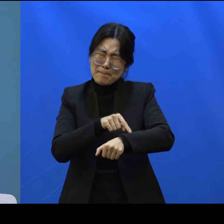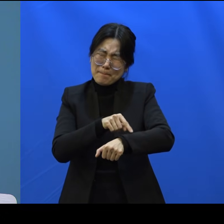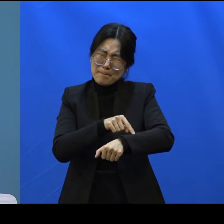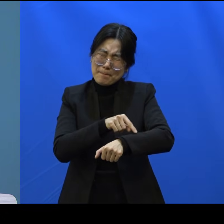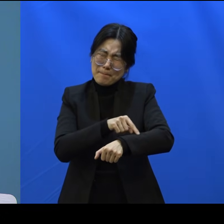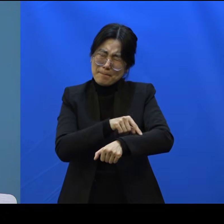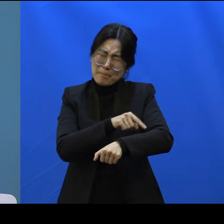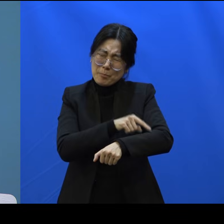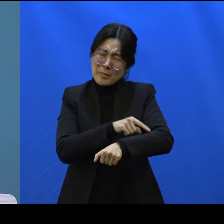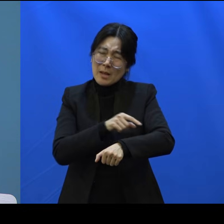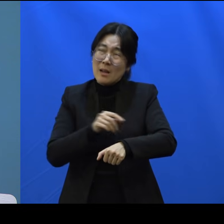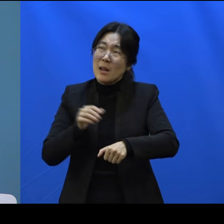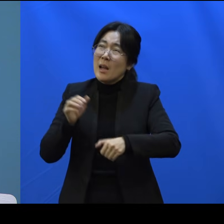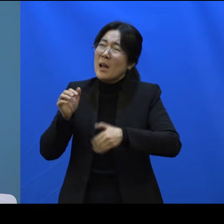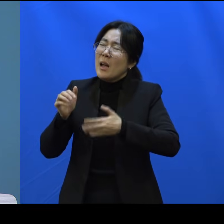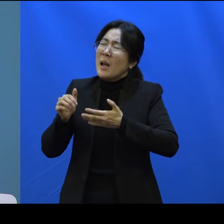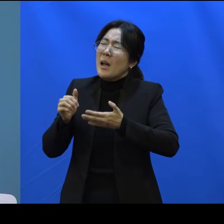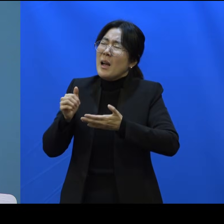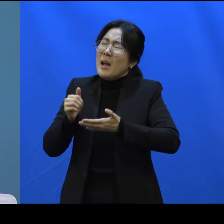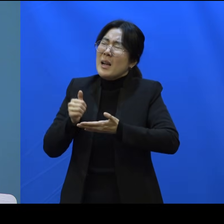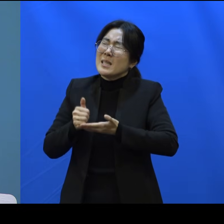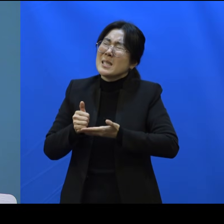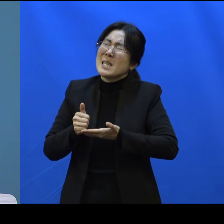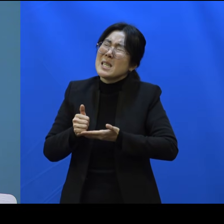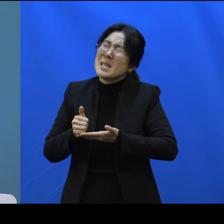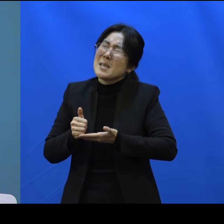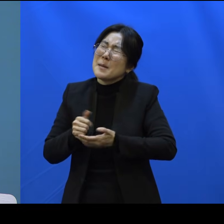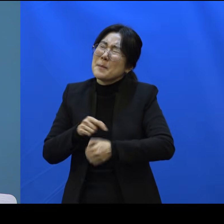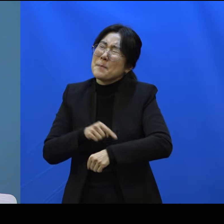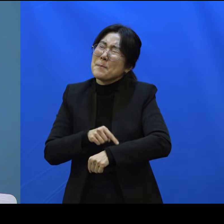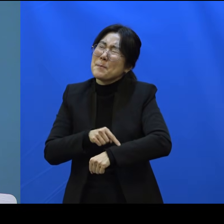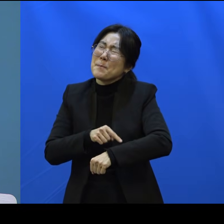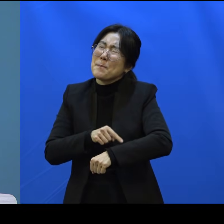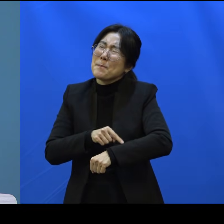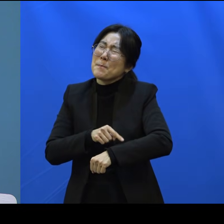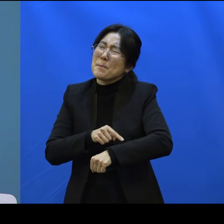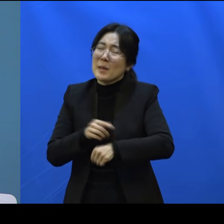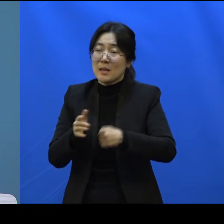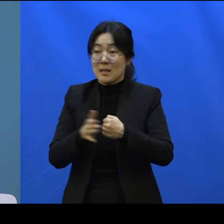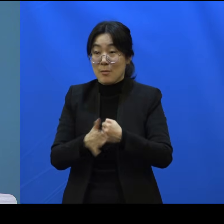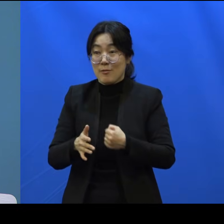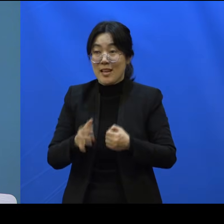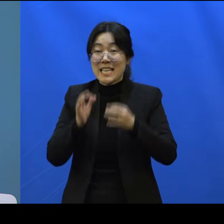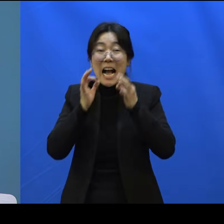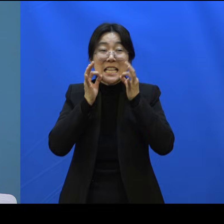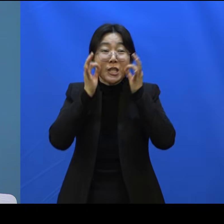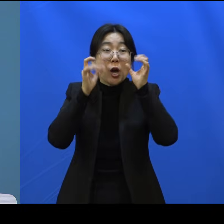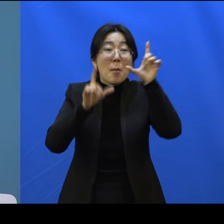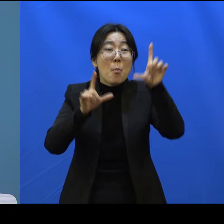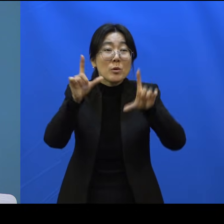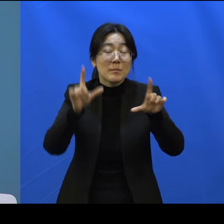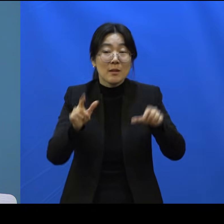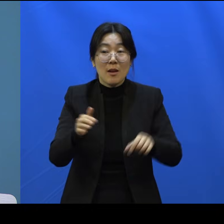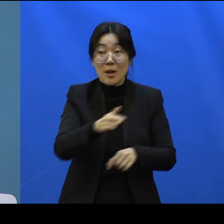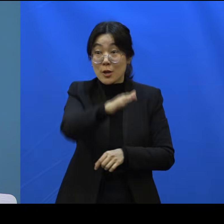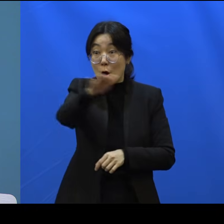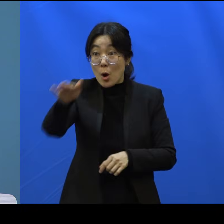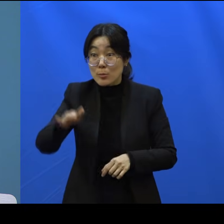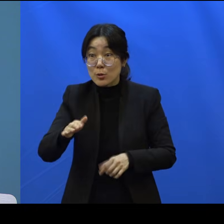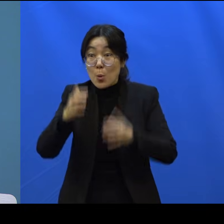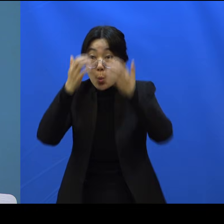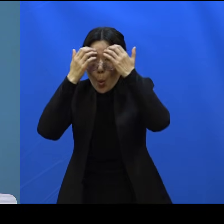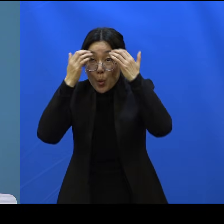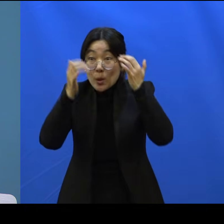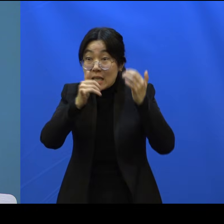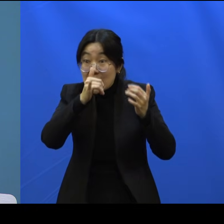그냥 간단한 기도를 하지 않았을 거예요. 결사적인 기도예요. 그러니까 가시가 있는 사람들의 기도는 다른